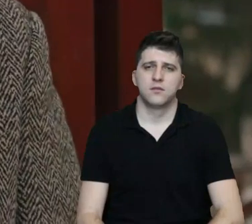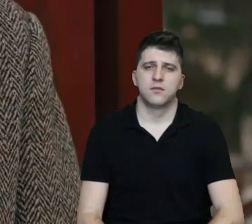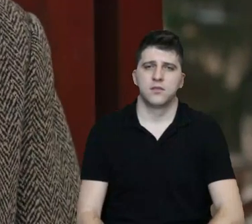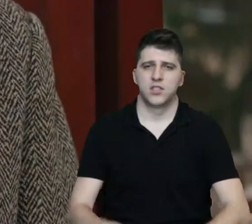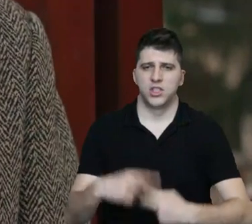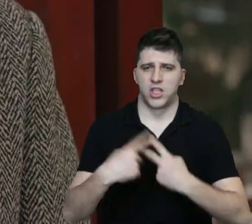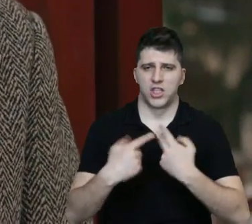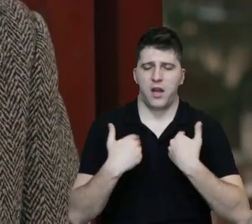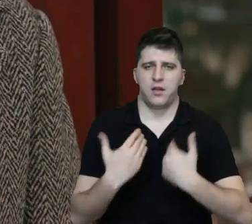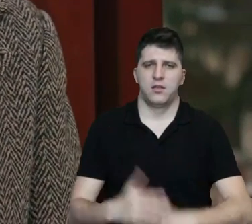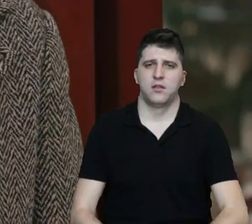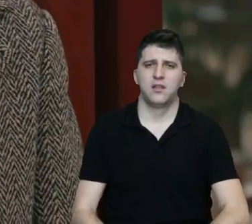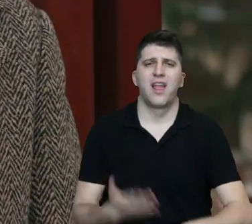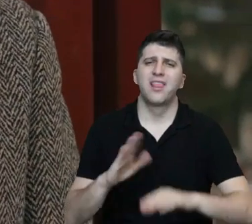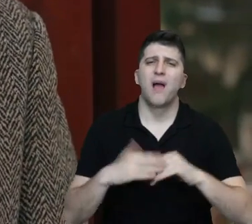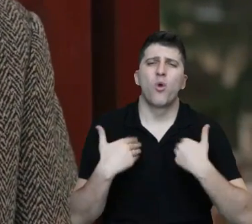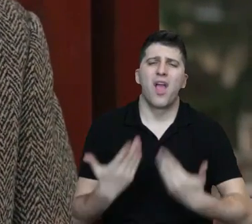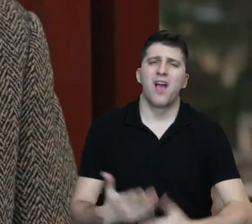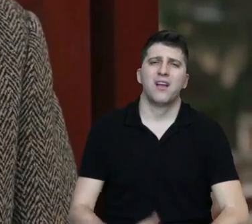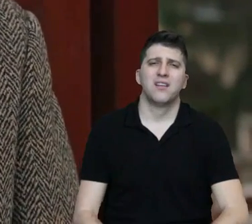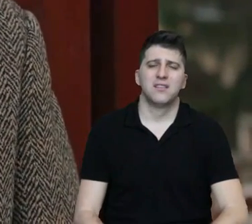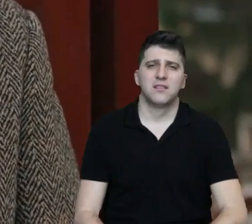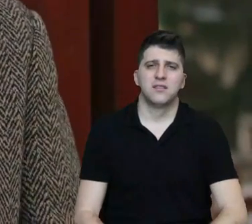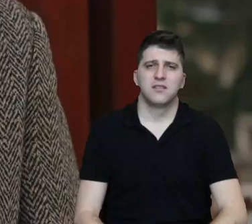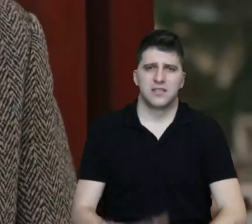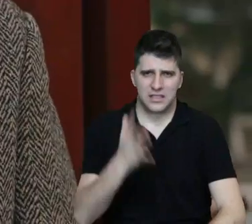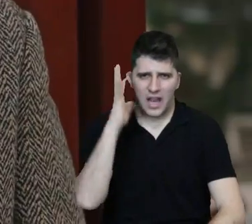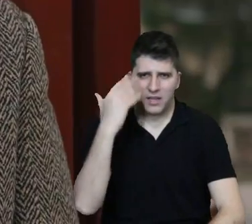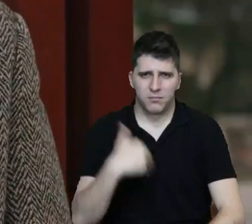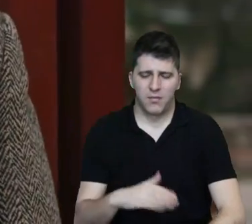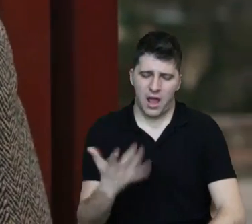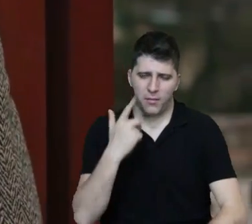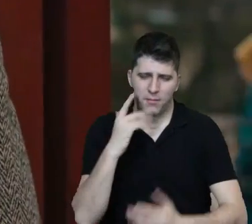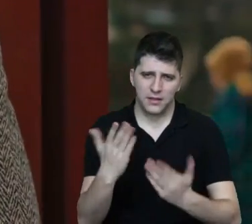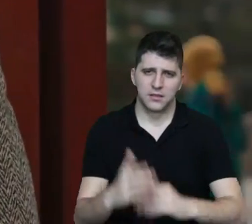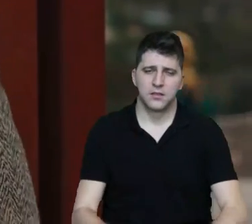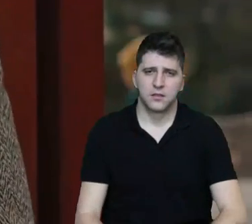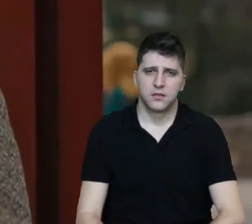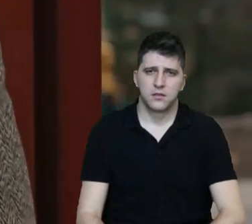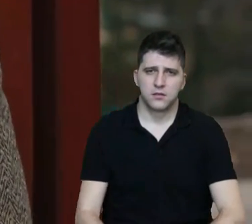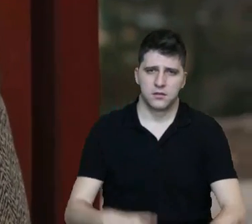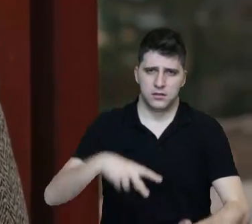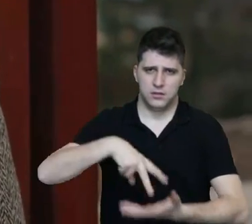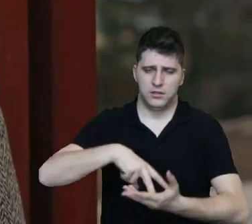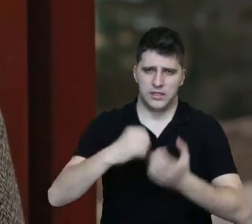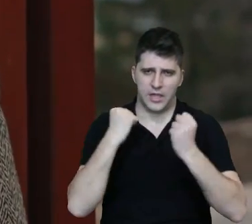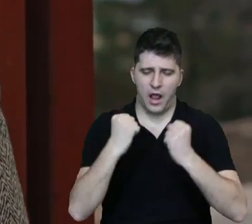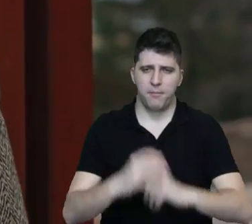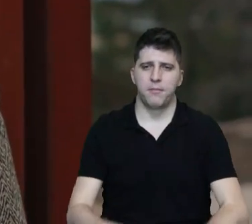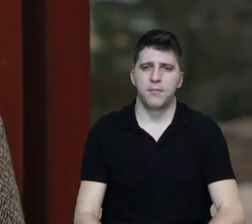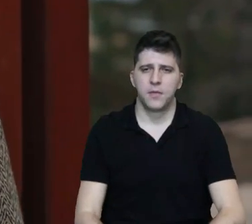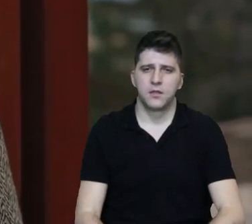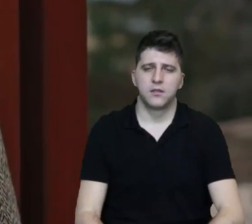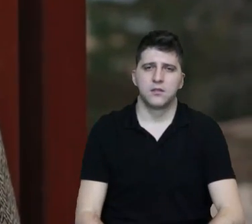Toparlandı. Yaşar. Ne yapıyorsun ya? Delirdin mi? Hadi bakalım. Ayağa kalk ve dik dur.